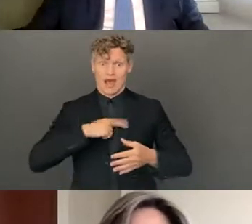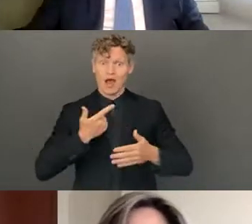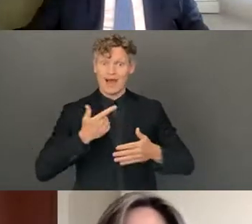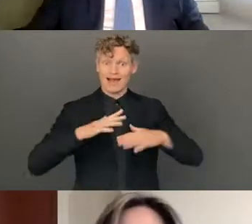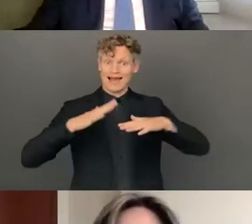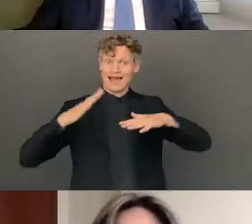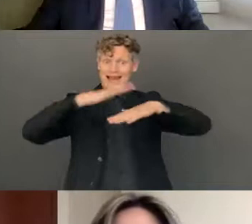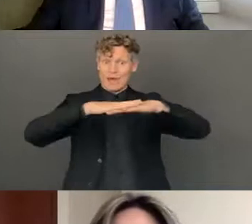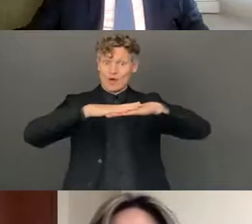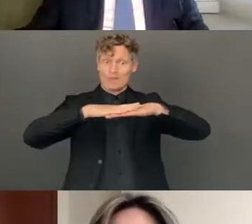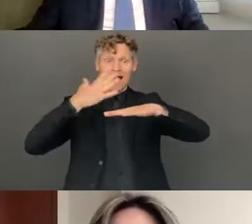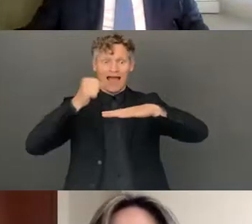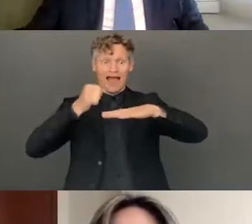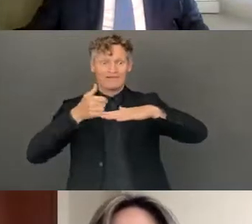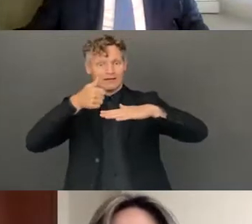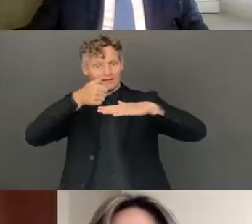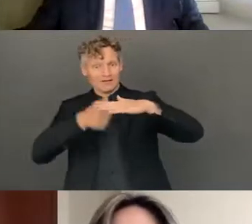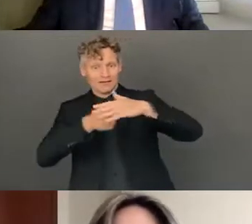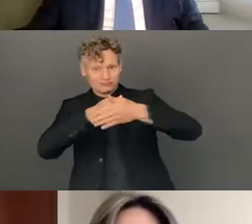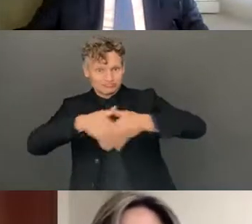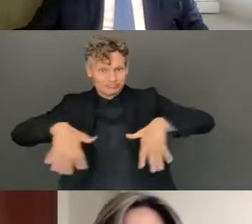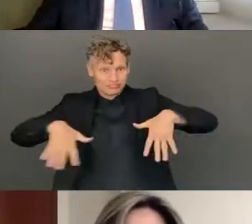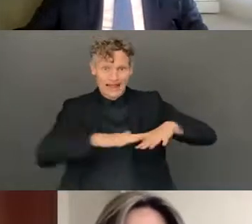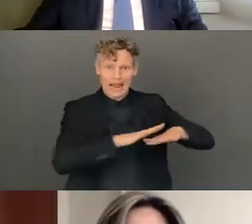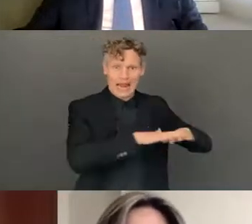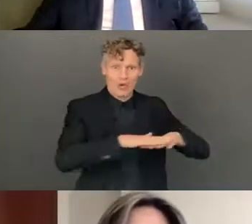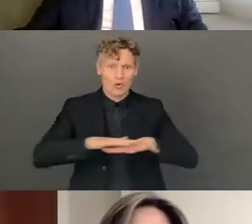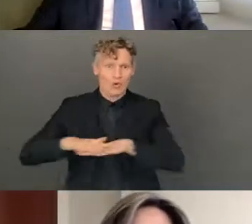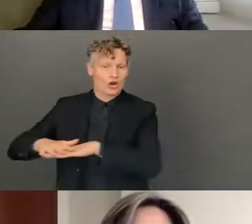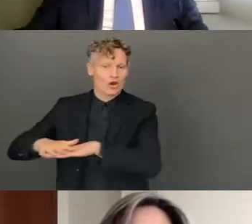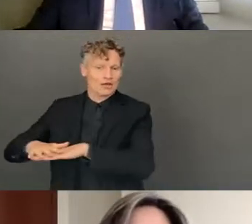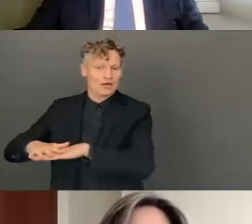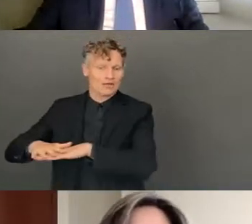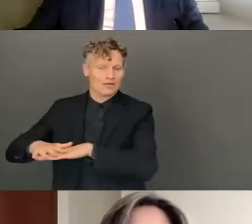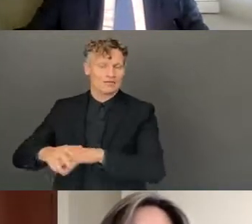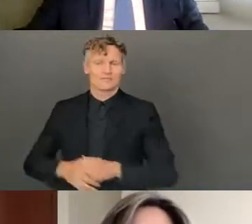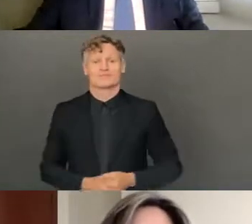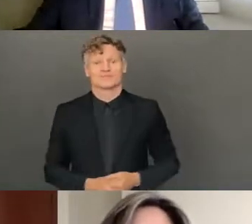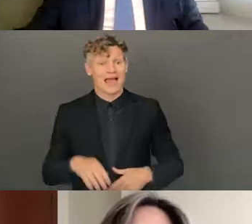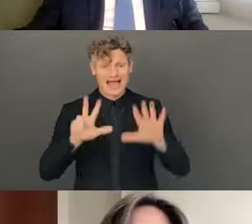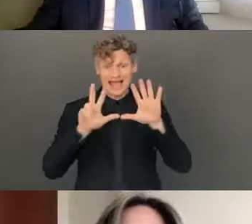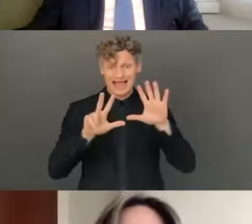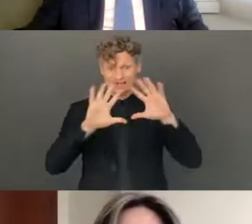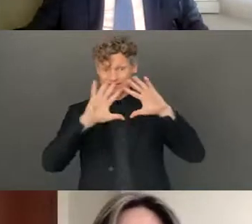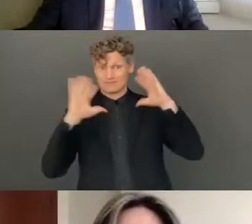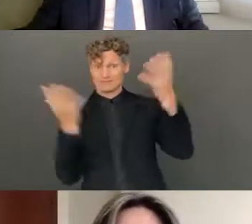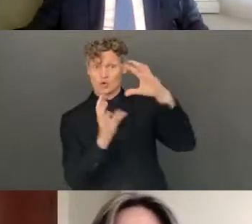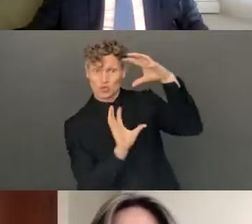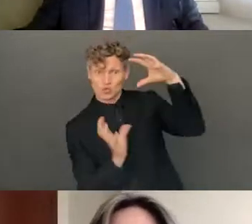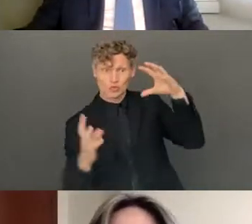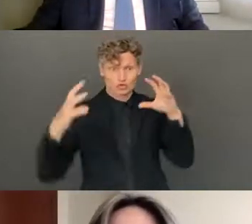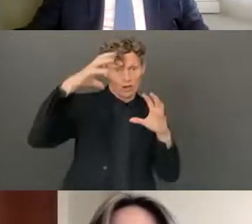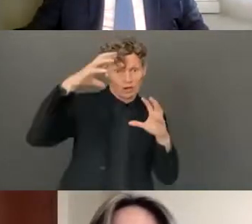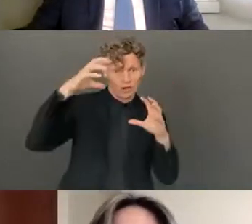un réseau de 8 organisations au niveau global et 6 au niveau régional pour les personnes handicapées et leurs